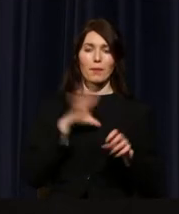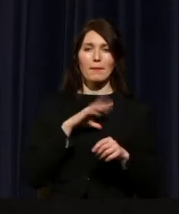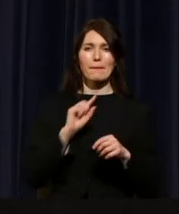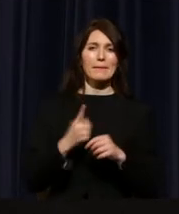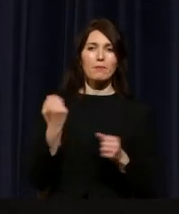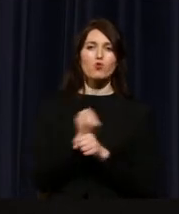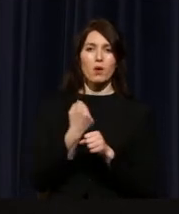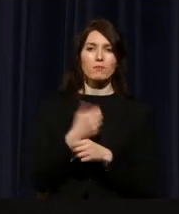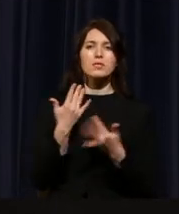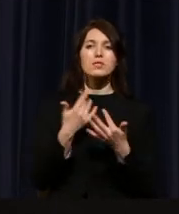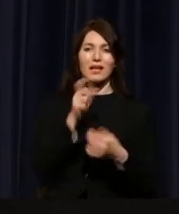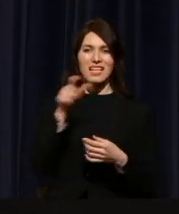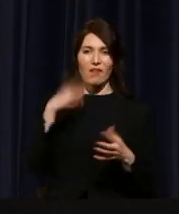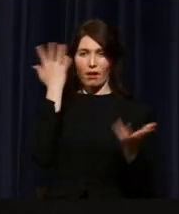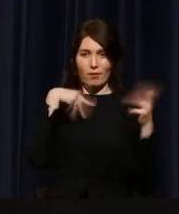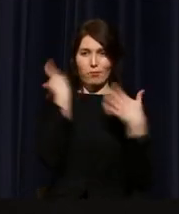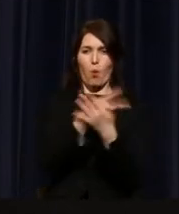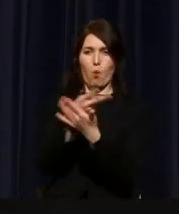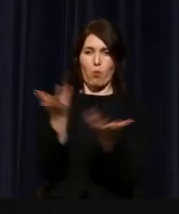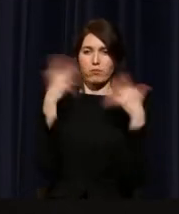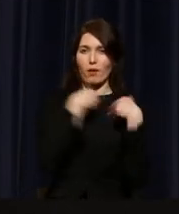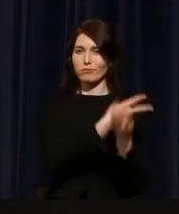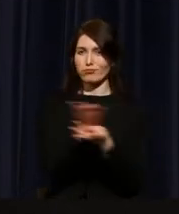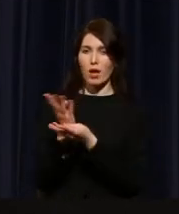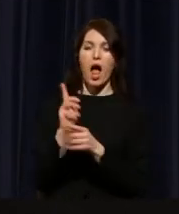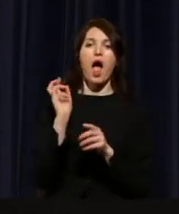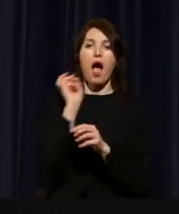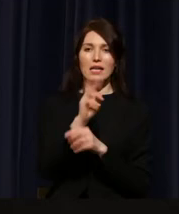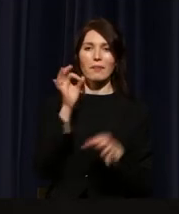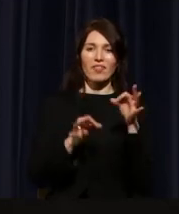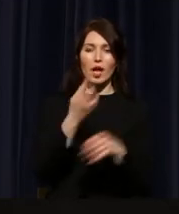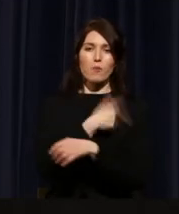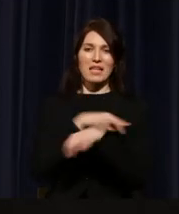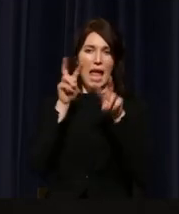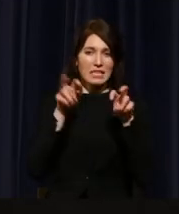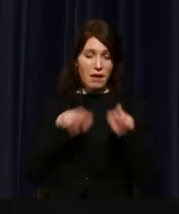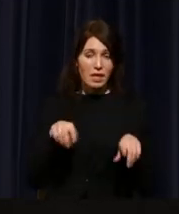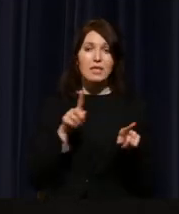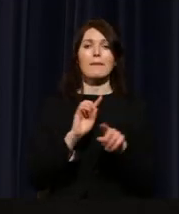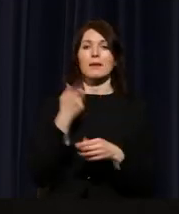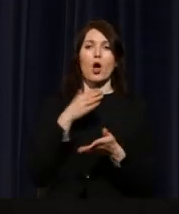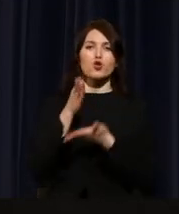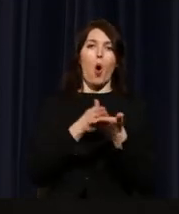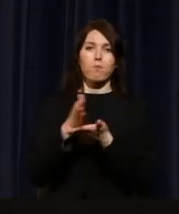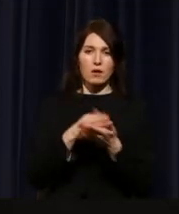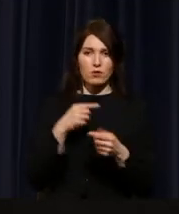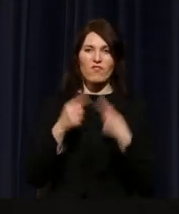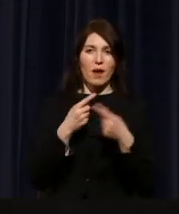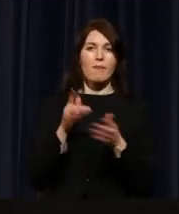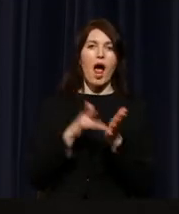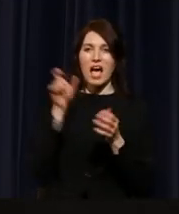tur ģība, neģība, viss pēc kārts. Aizgājām uz tiesmedicīnas ekspertīzi, aizgājām uz pirmajām operācijām. Nu, tur taču regulāri